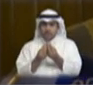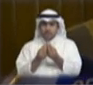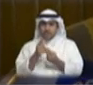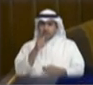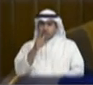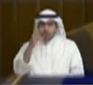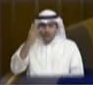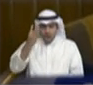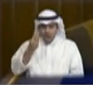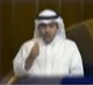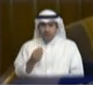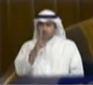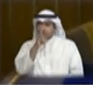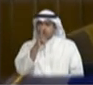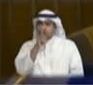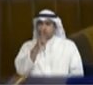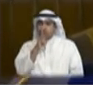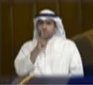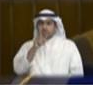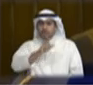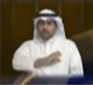الخلق، في منتهى